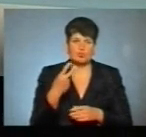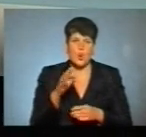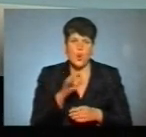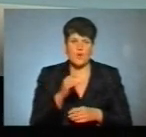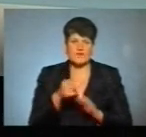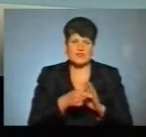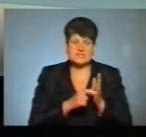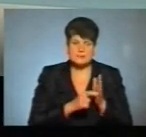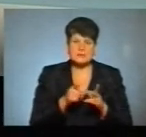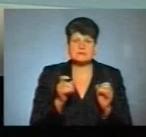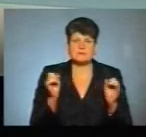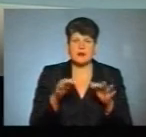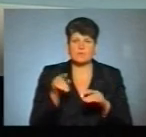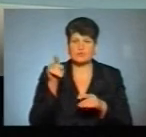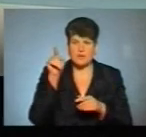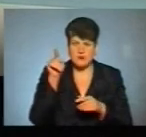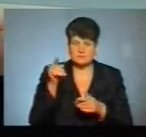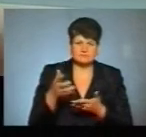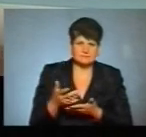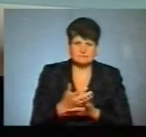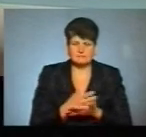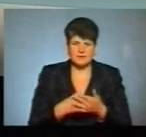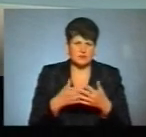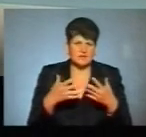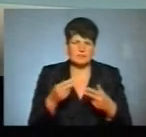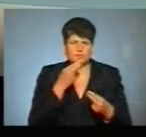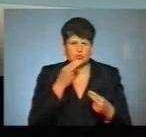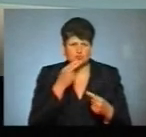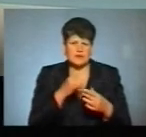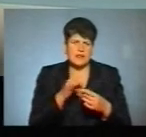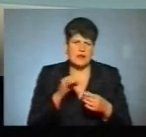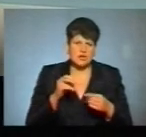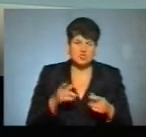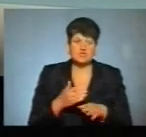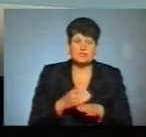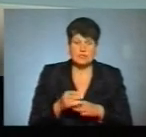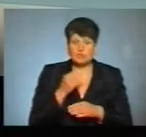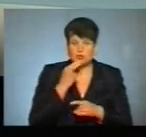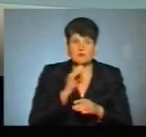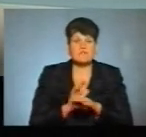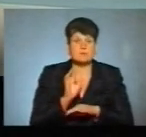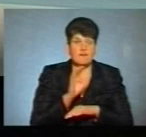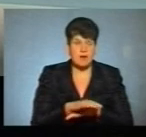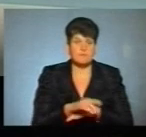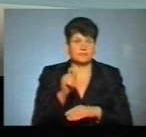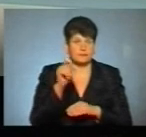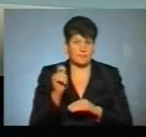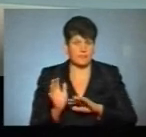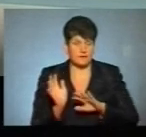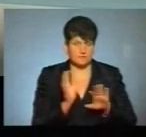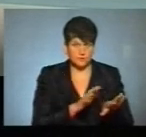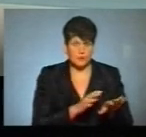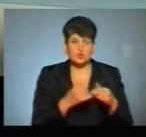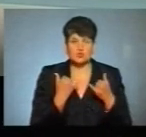офіс. Ми там збираємо зараз речі, які, ну, і продукти також, так, і частину продуктів і речей ми відправляємо на фронт. Сьогодні,